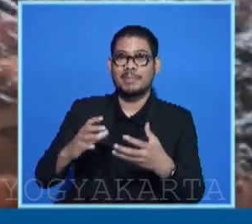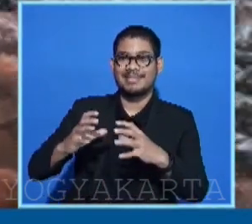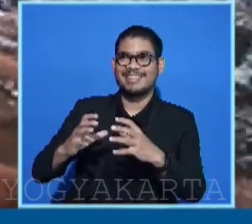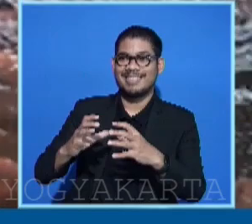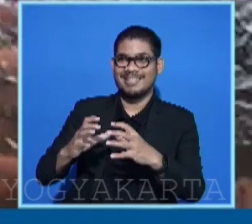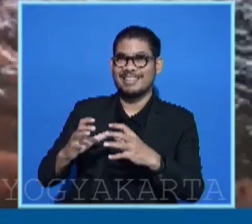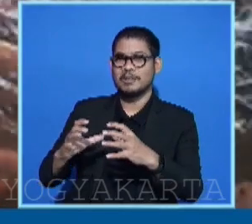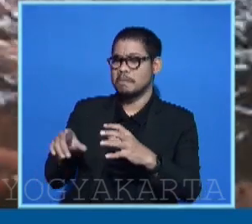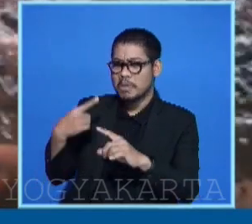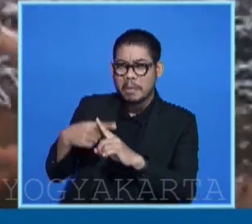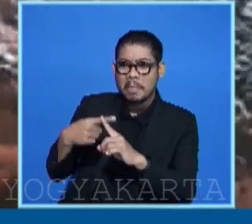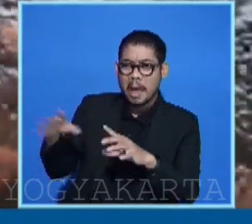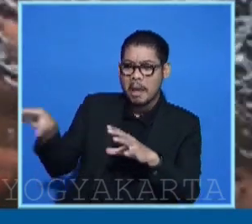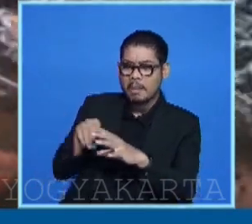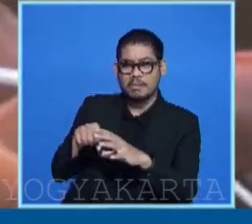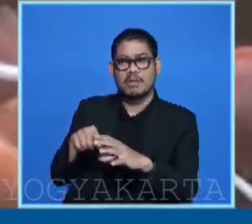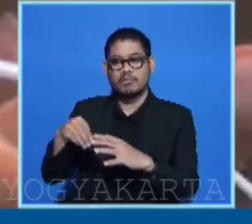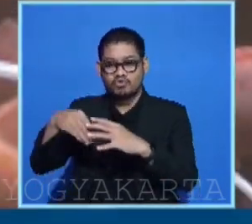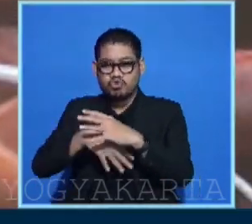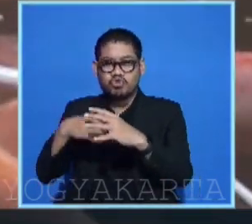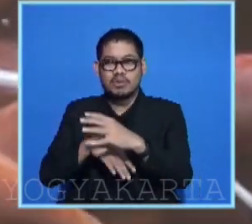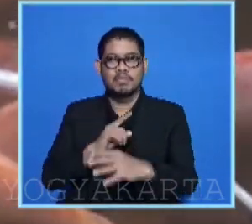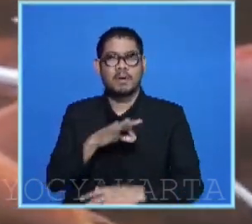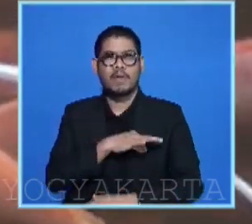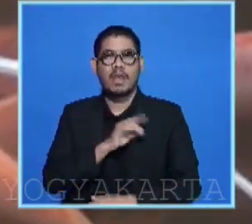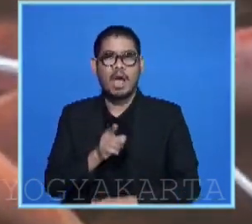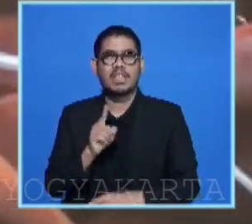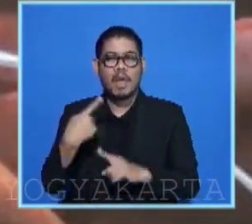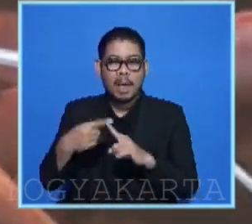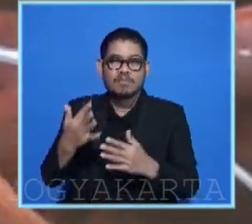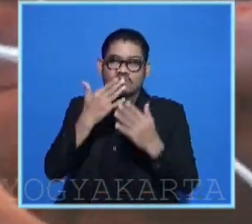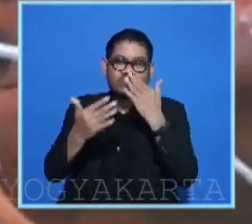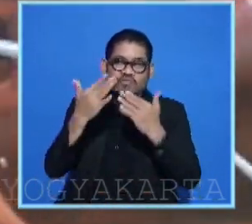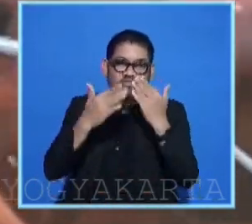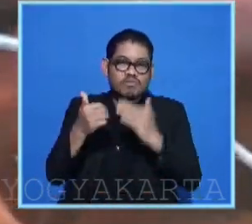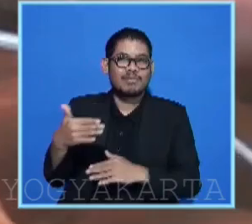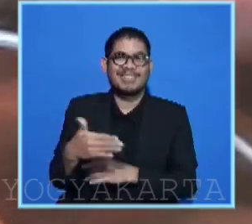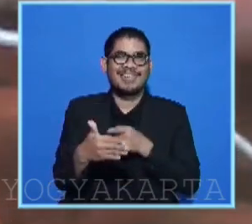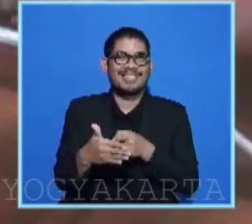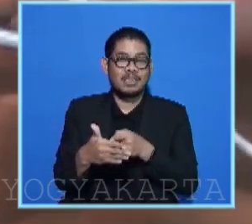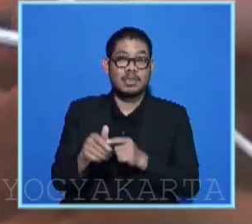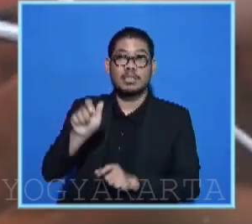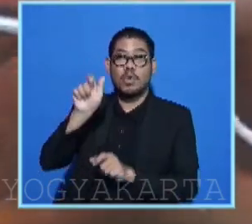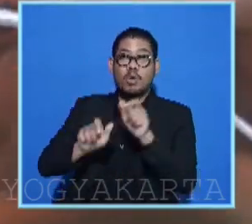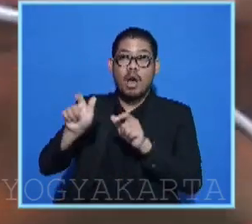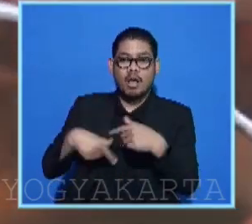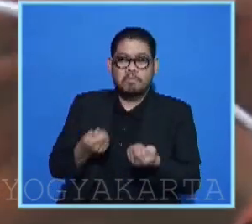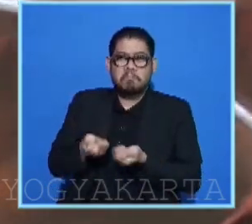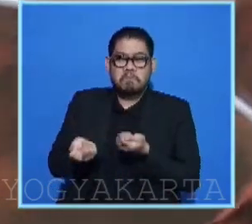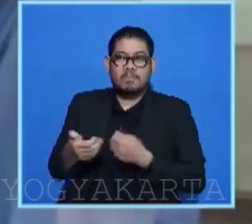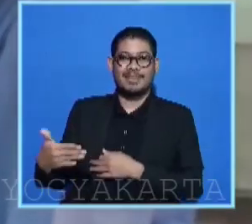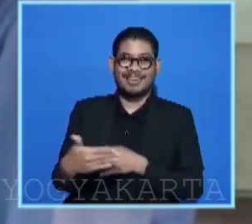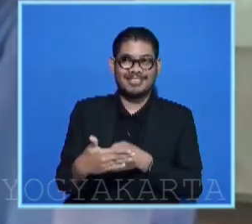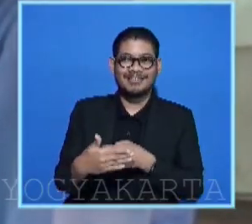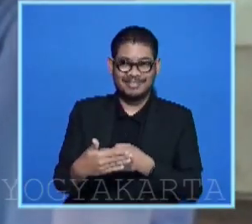toya ingkang mupangatipun kangge nambah oksigen. Yuli sawene pambudidaya ulam ratelaken bilih lumantar cara menika